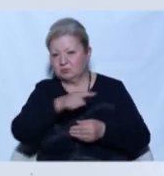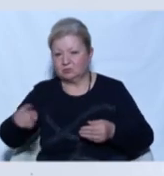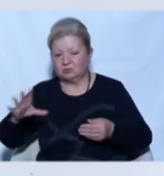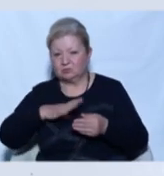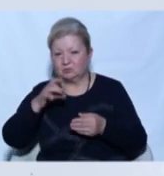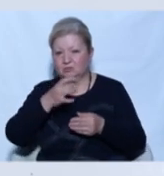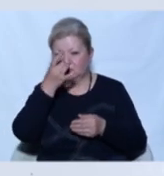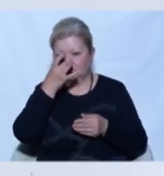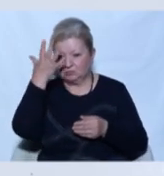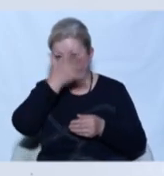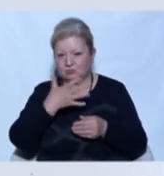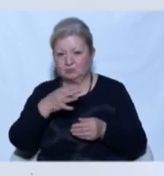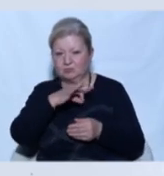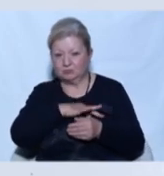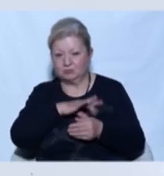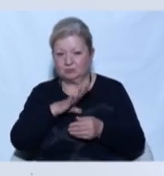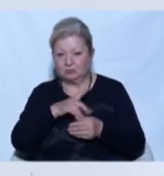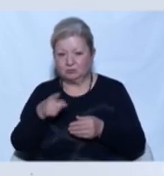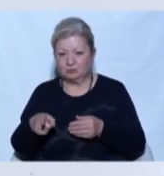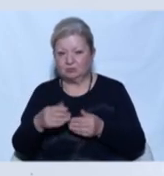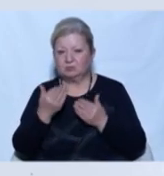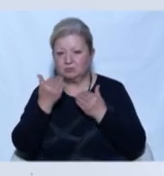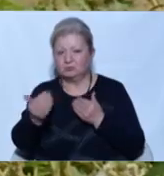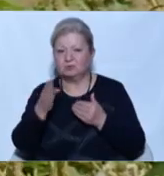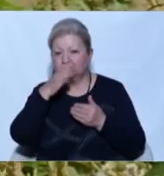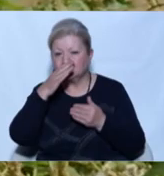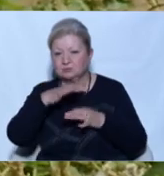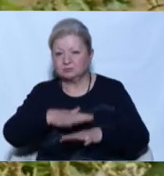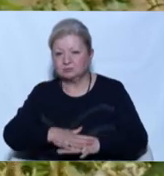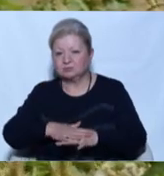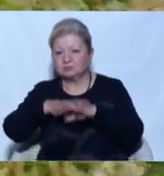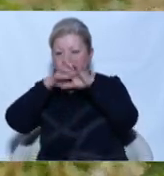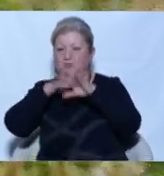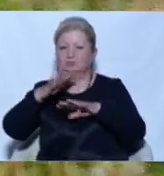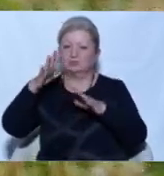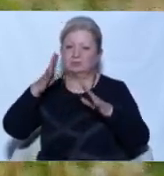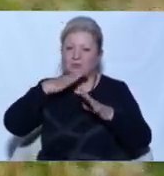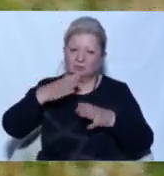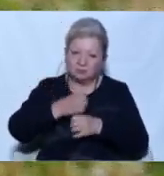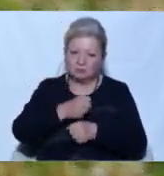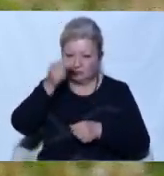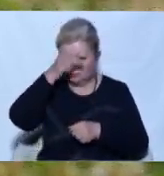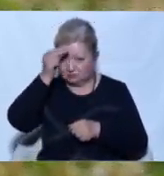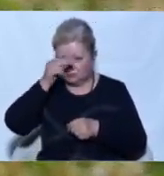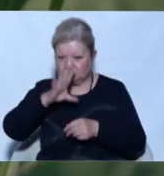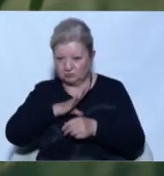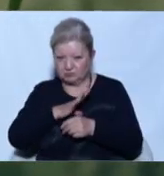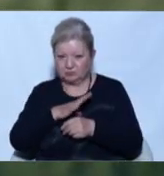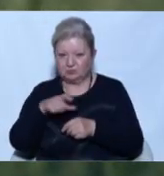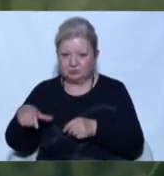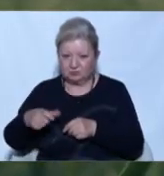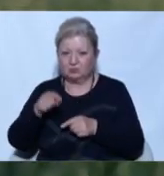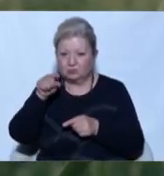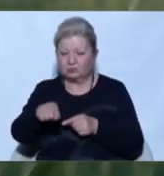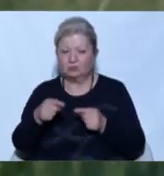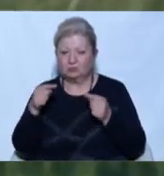მცხოვრებმა ადამიანებმა და მისი წყალდიდობის და წყალმცირობის რეჟიმი შეისწავლა და ზუსტად